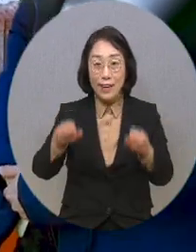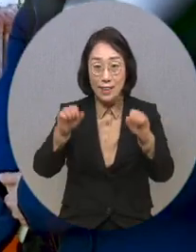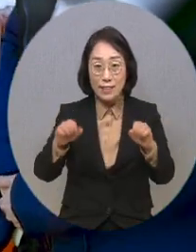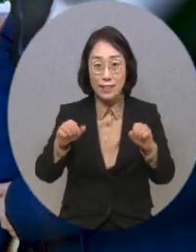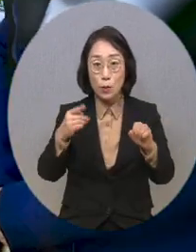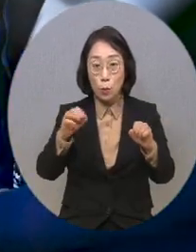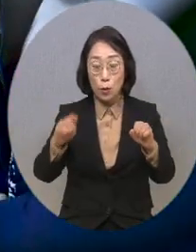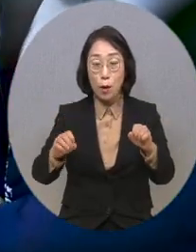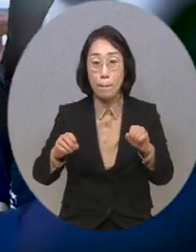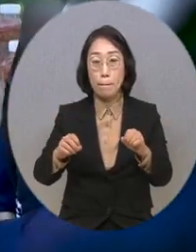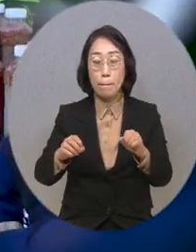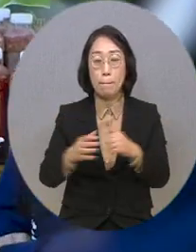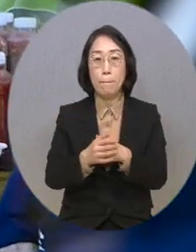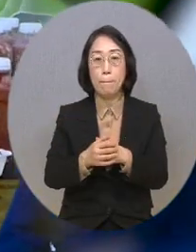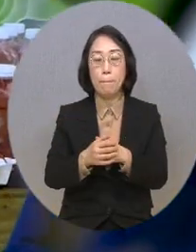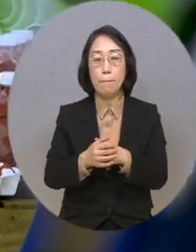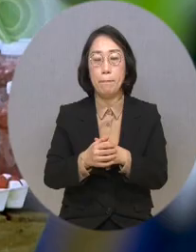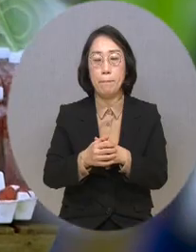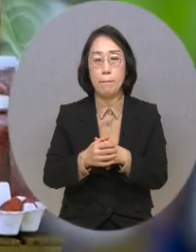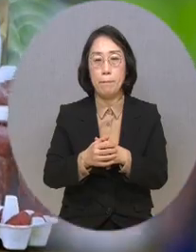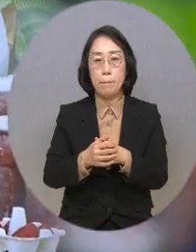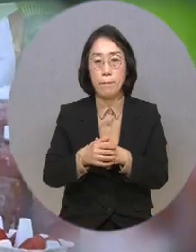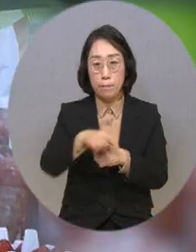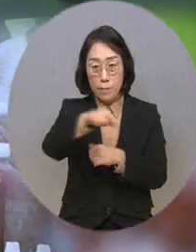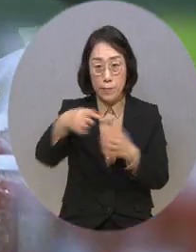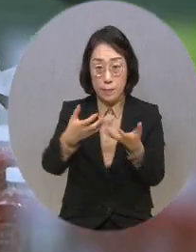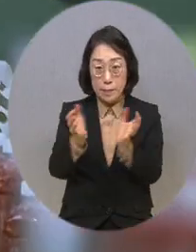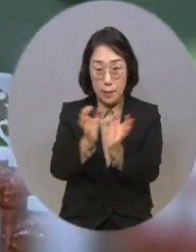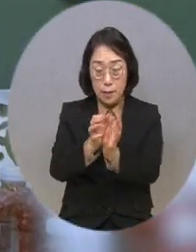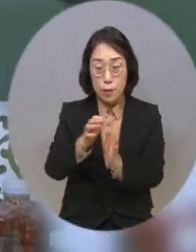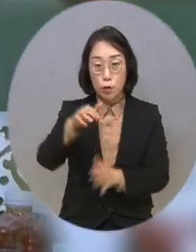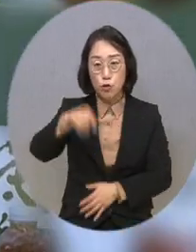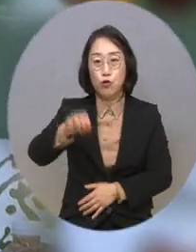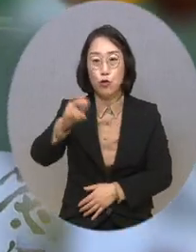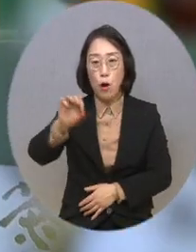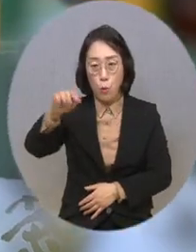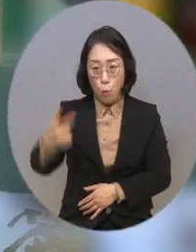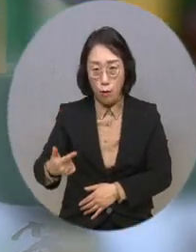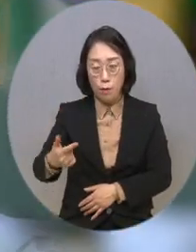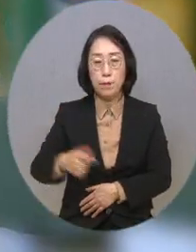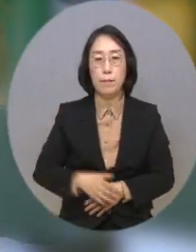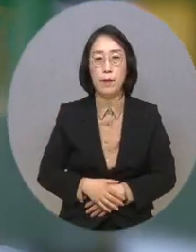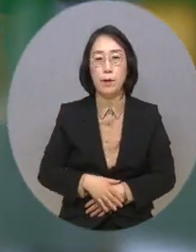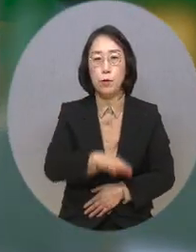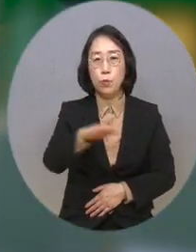농협쌀 조합법인 주영곤 계장입니다. 저희 녹차비인 쌀은